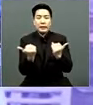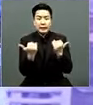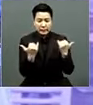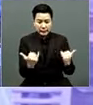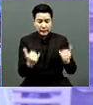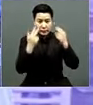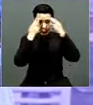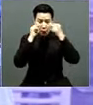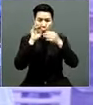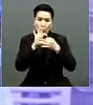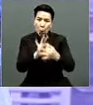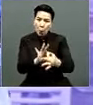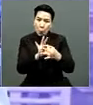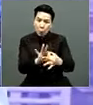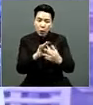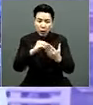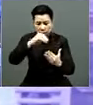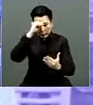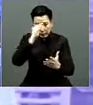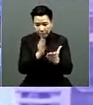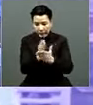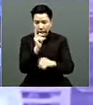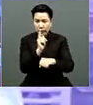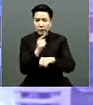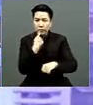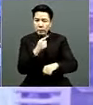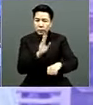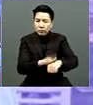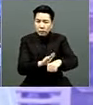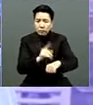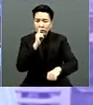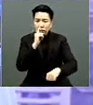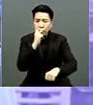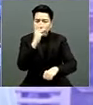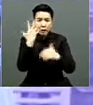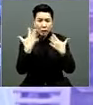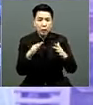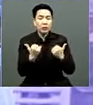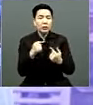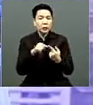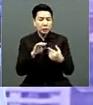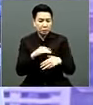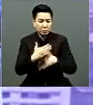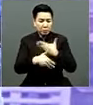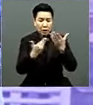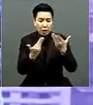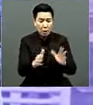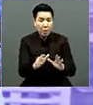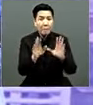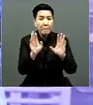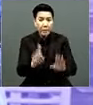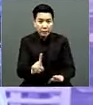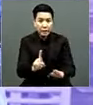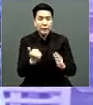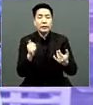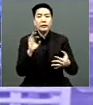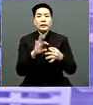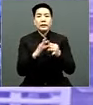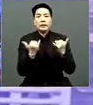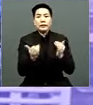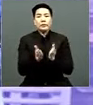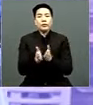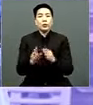ายกรัฐมนตรีเป็นห่วงมากเพราะว่าได้ย้ำมาหลายครั้งที่ท่านได้พูดนะครับว่าตอนนี้มีความคืบหน้ายังไงบ้างเพราะว่าทาง